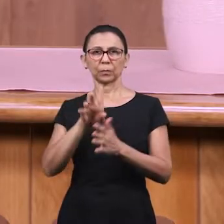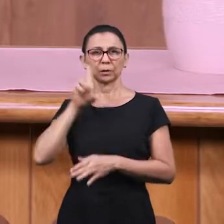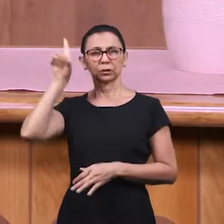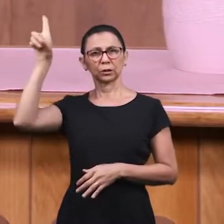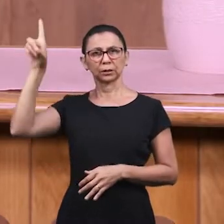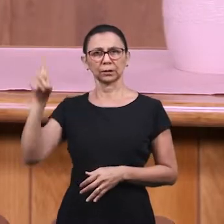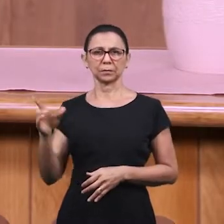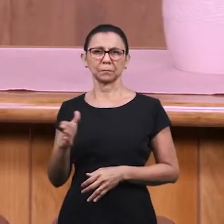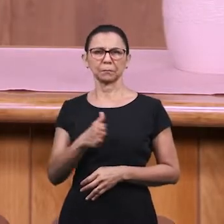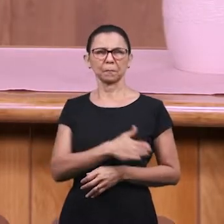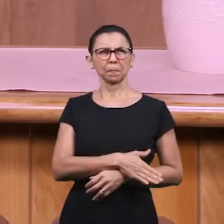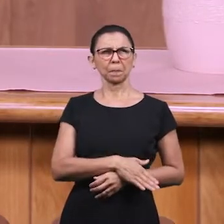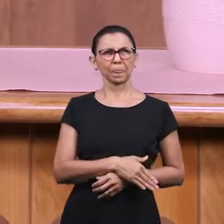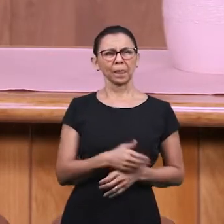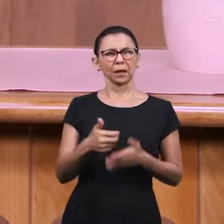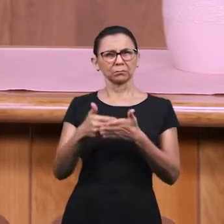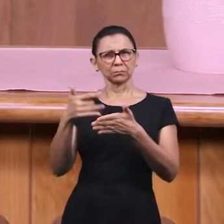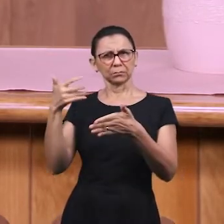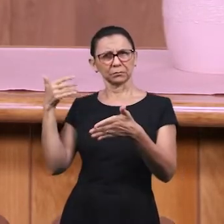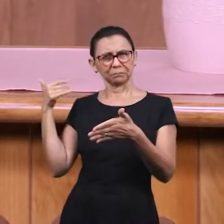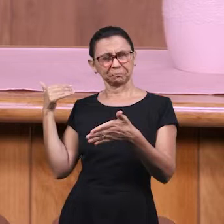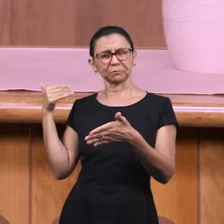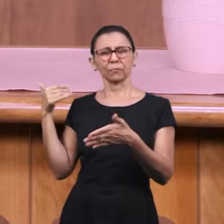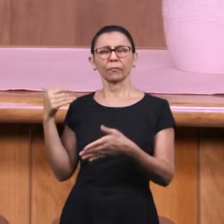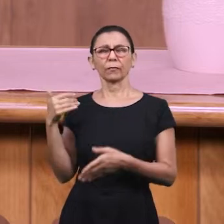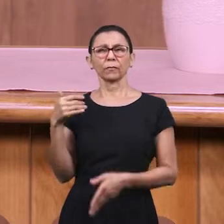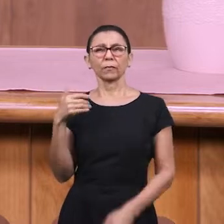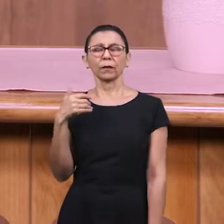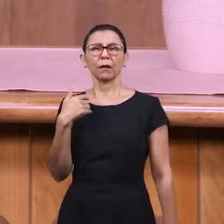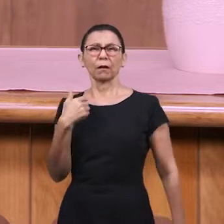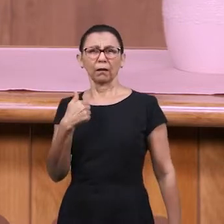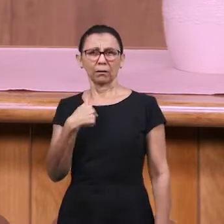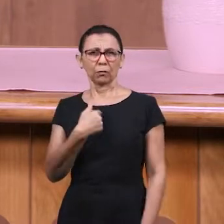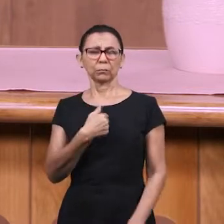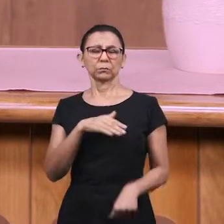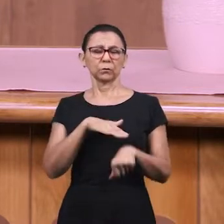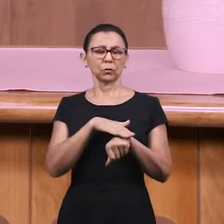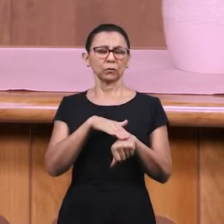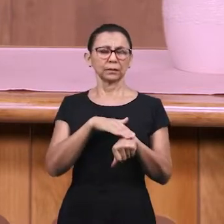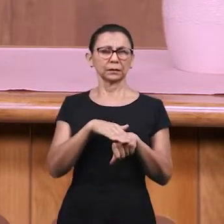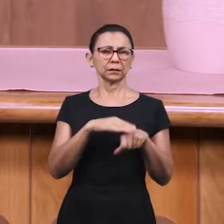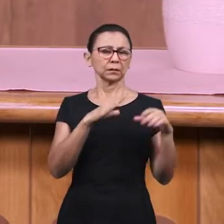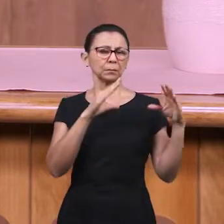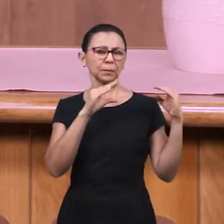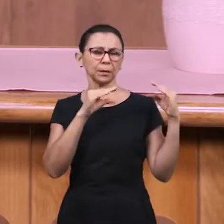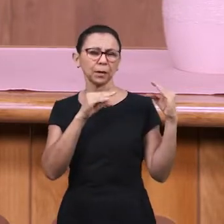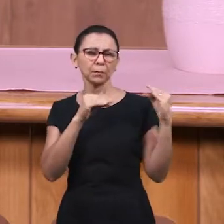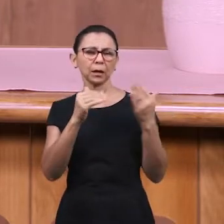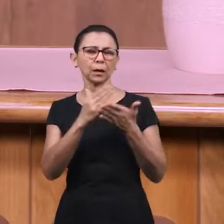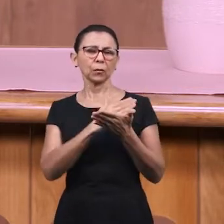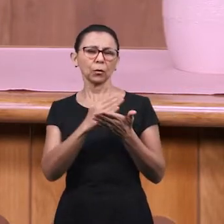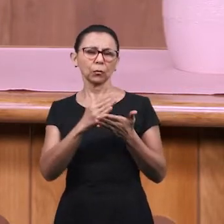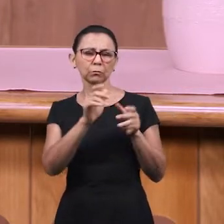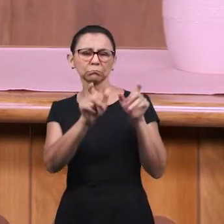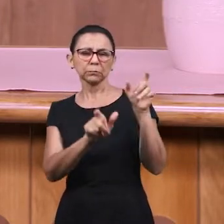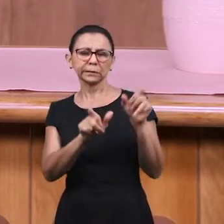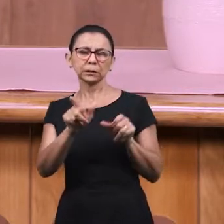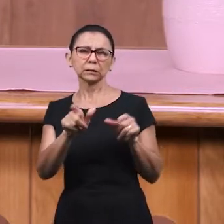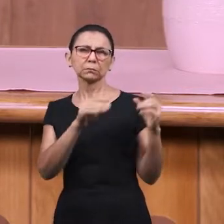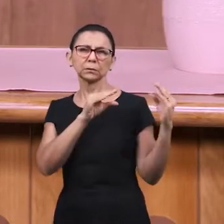Недавно я разговаривал с некоторыми братьями, и они